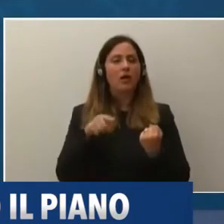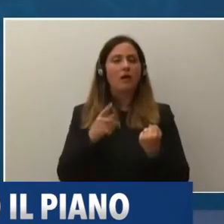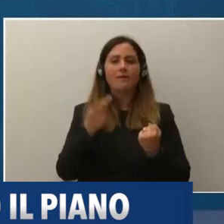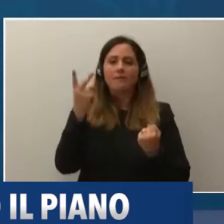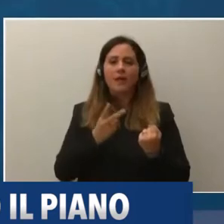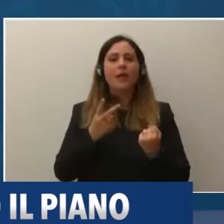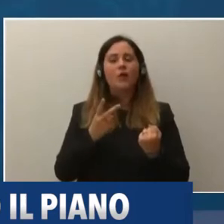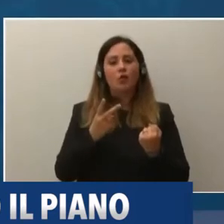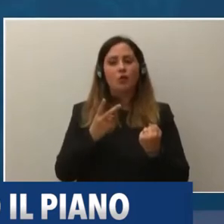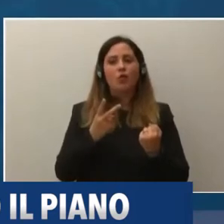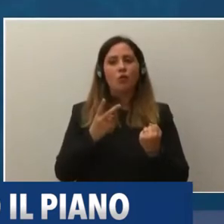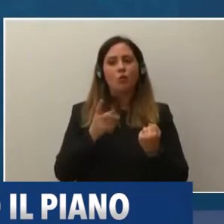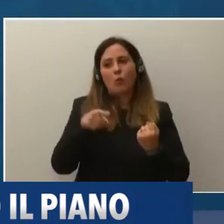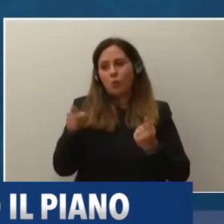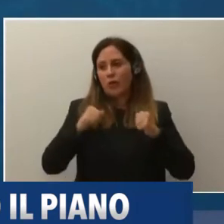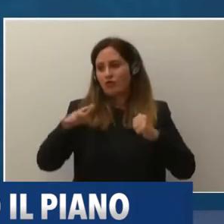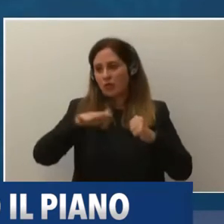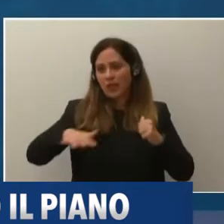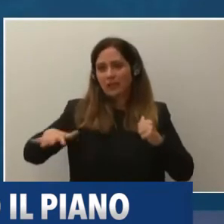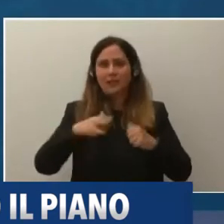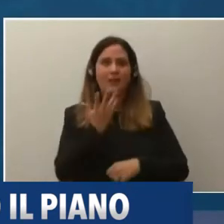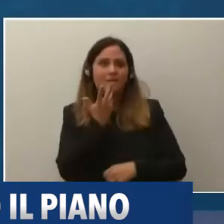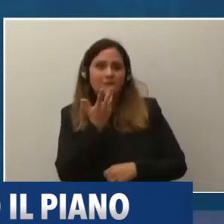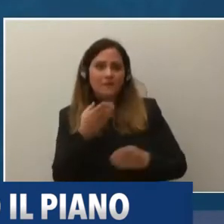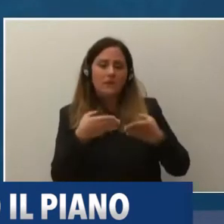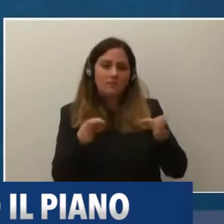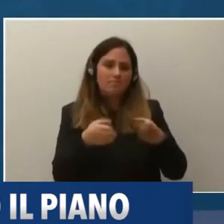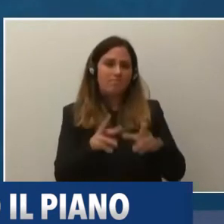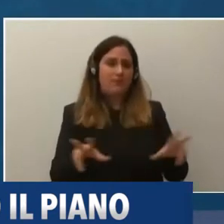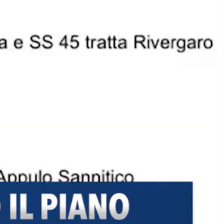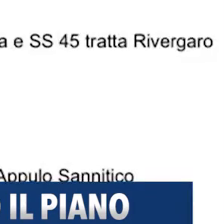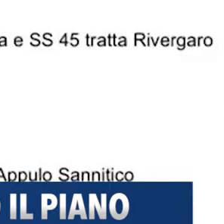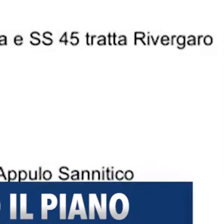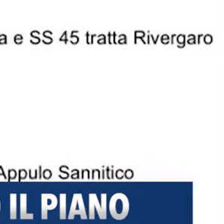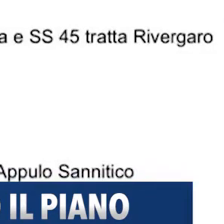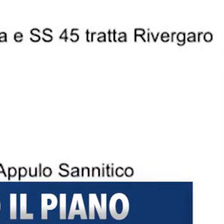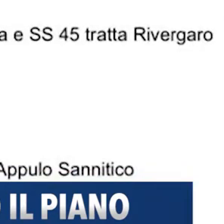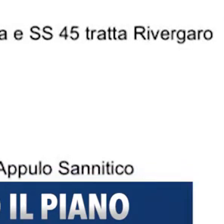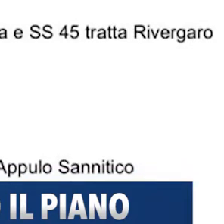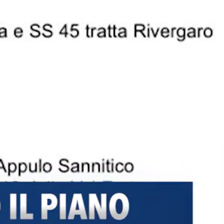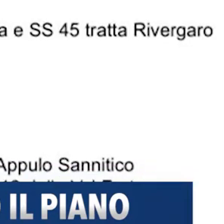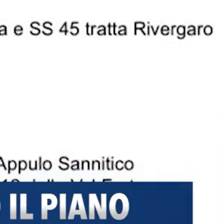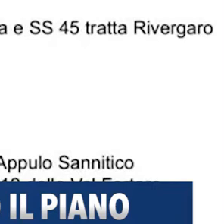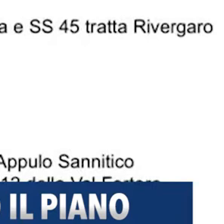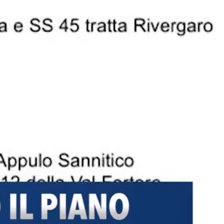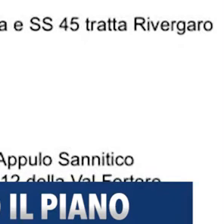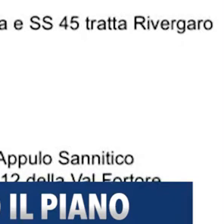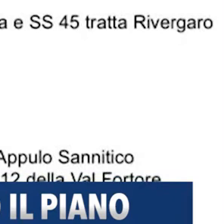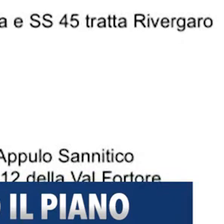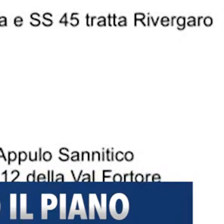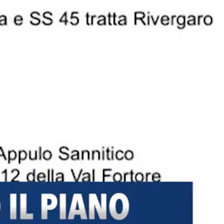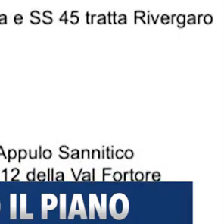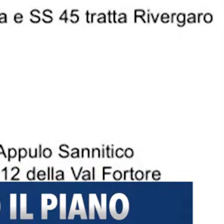regioni di colore diverso. Sono stati annunciati anche nuovi aiuti economici. Inoltre il Governo ha nominato 29 commissari